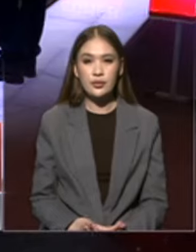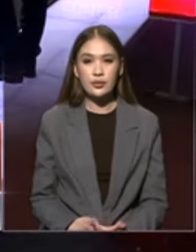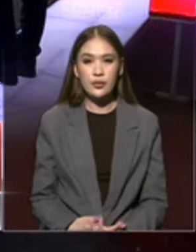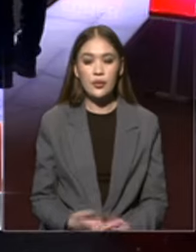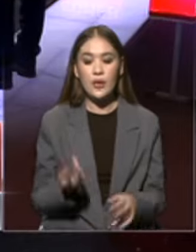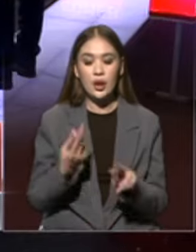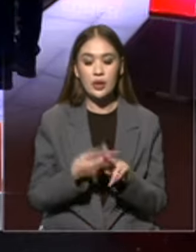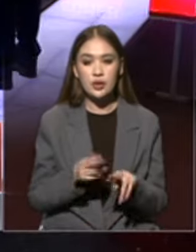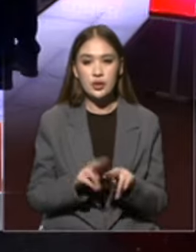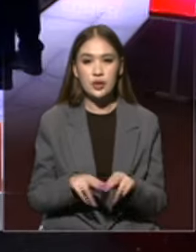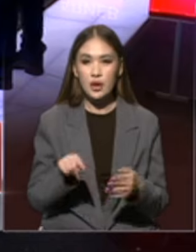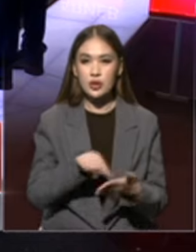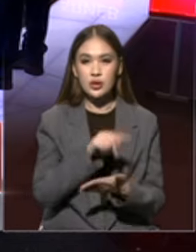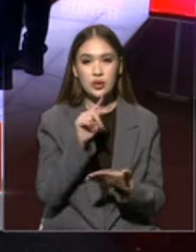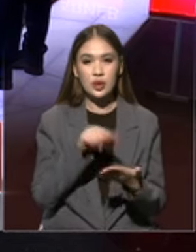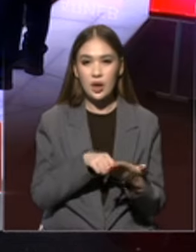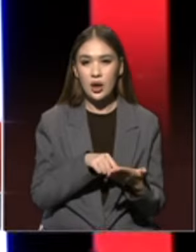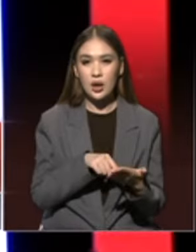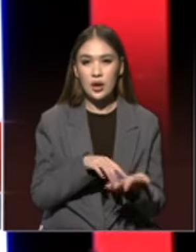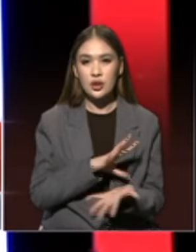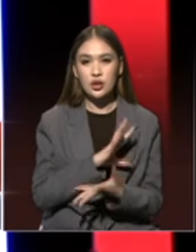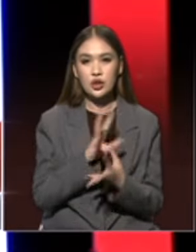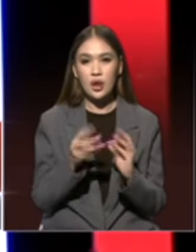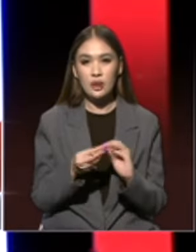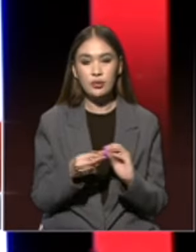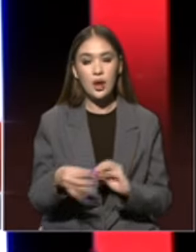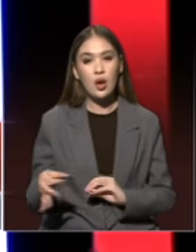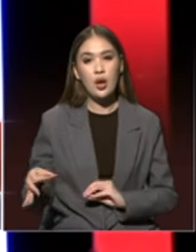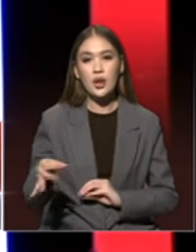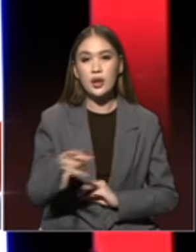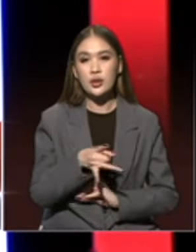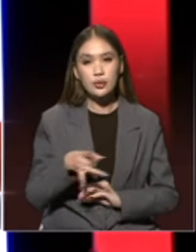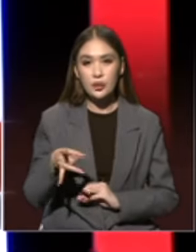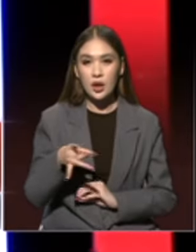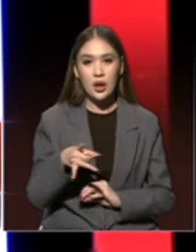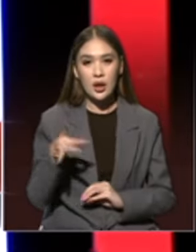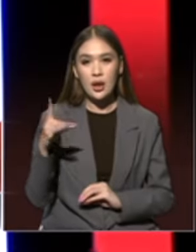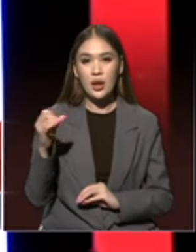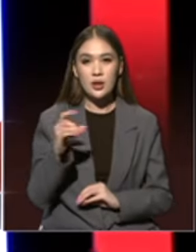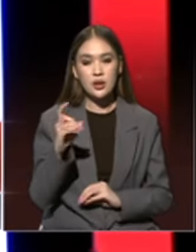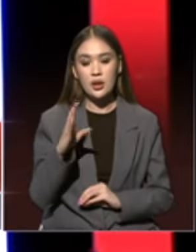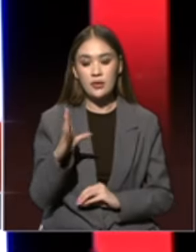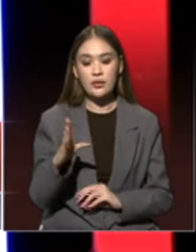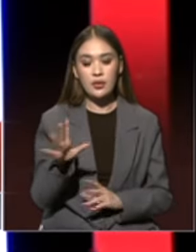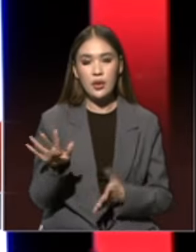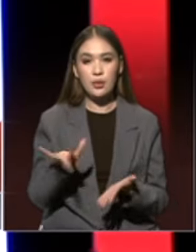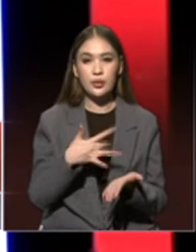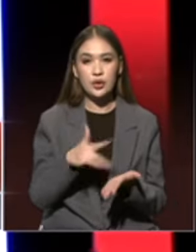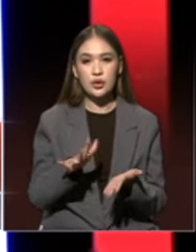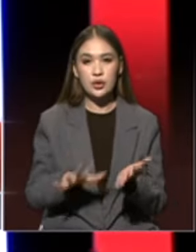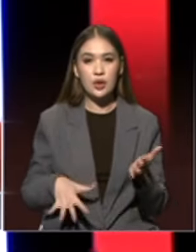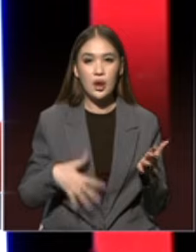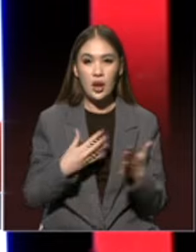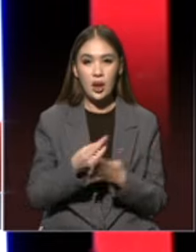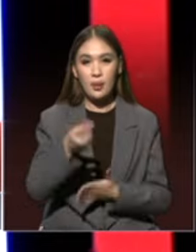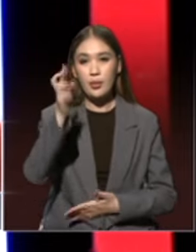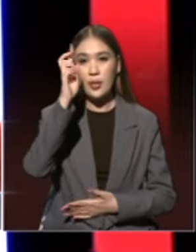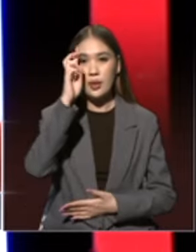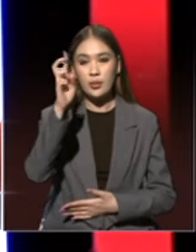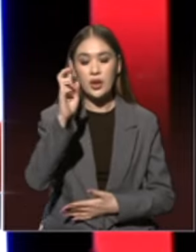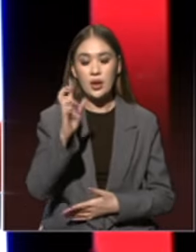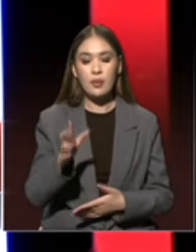Осы тұста мынандай сұрақ туады. Жалпы республикалық резервтен, бюджеттен, жаңа айттық қой, мемлекет басшысы